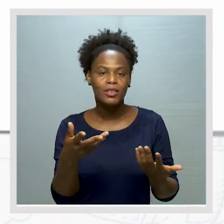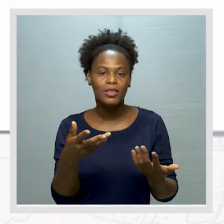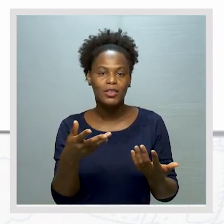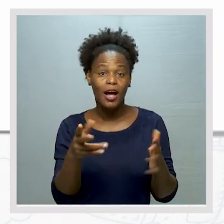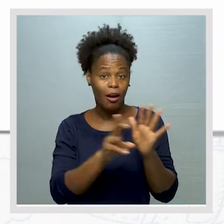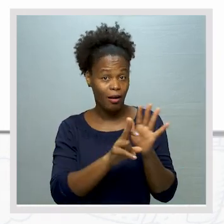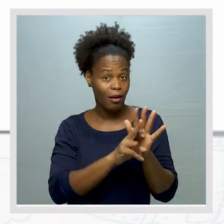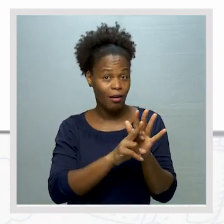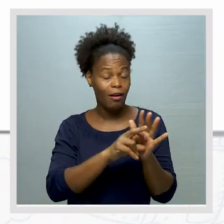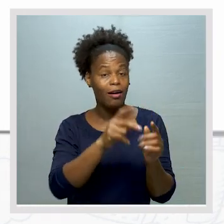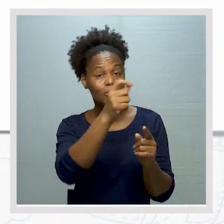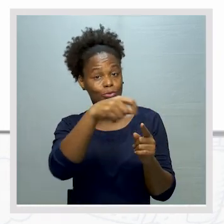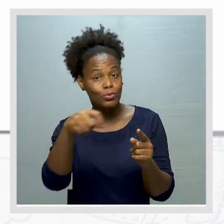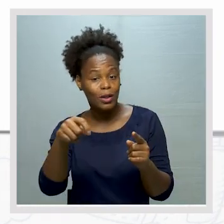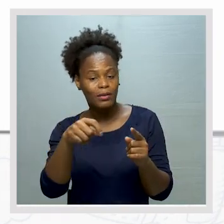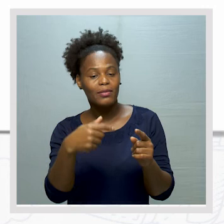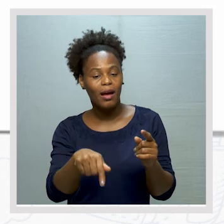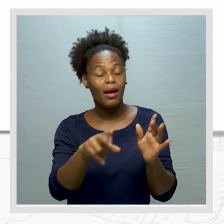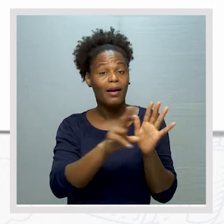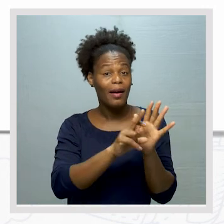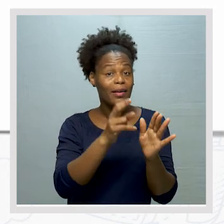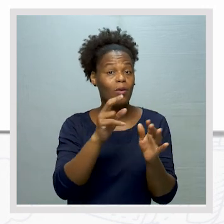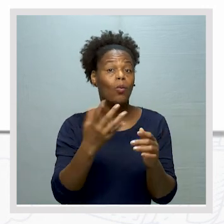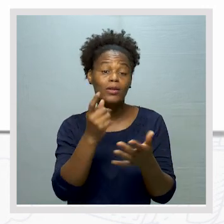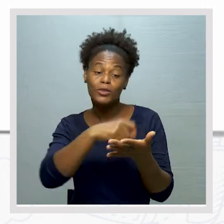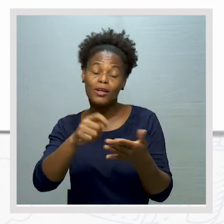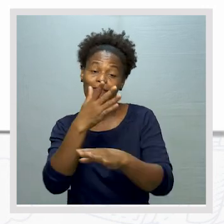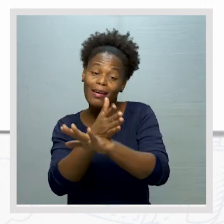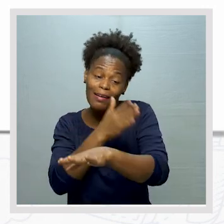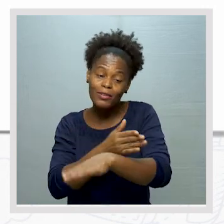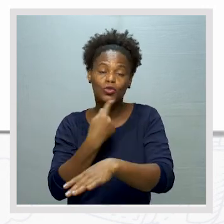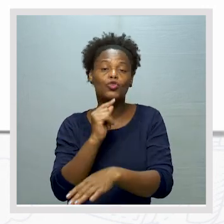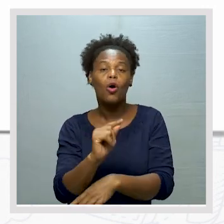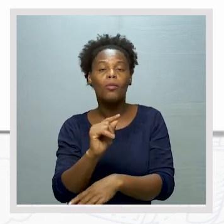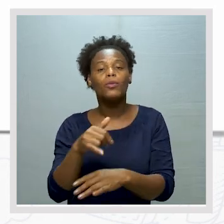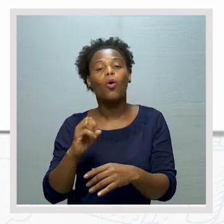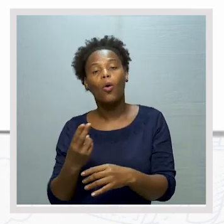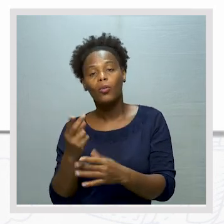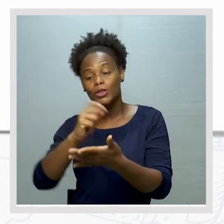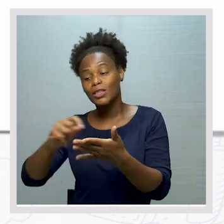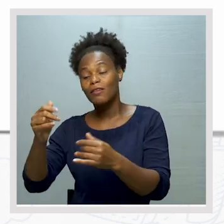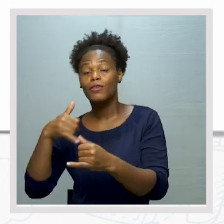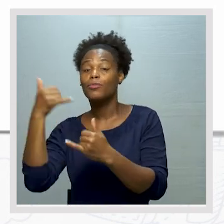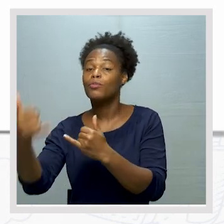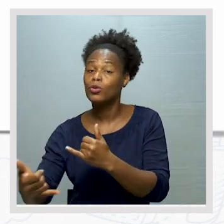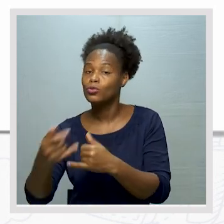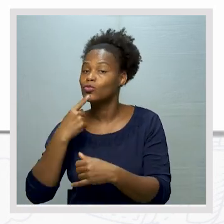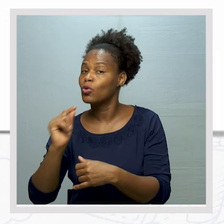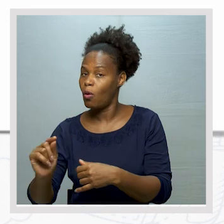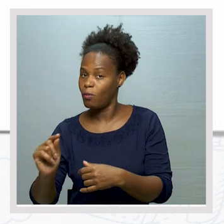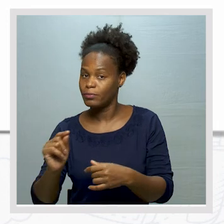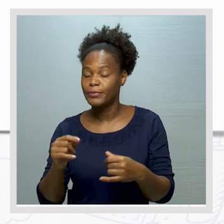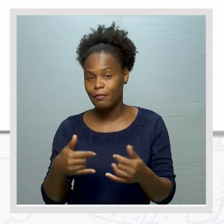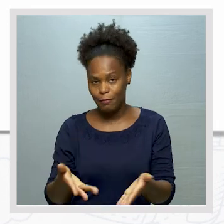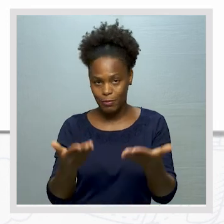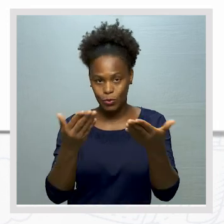règles avec avant le nom ou après le nom. C'est bon? On y va.